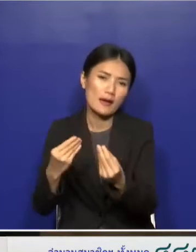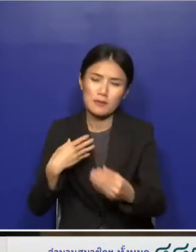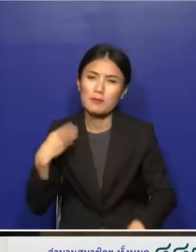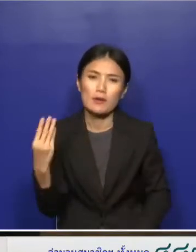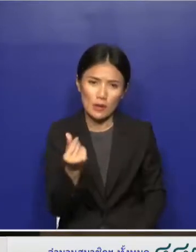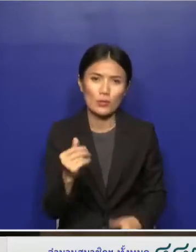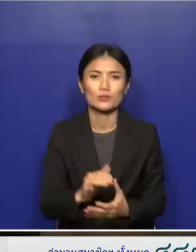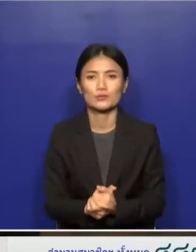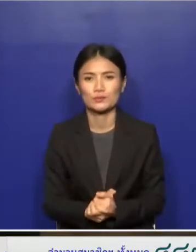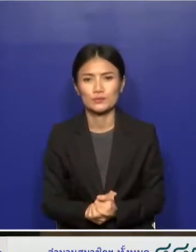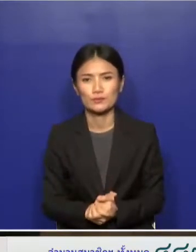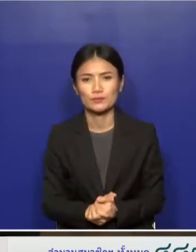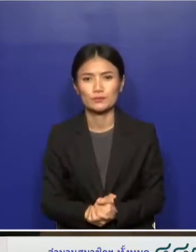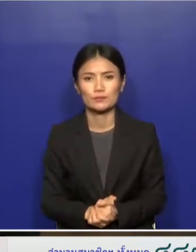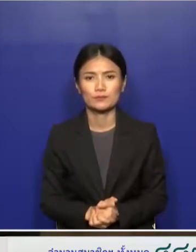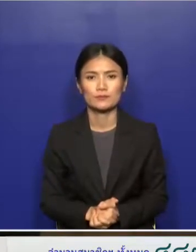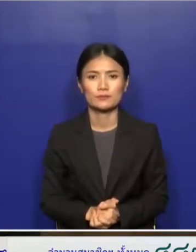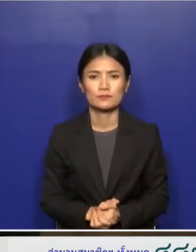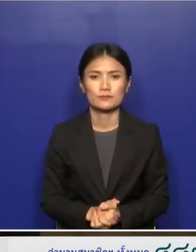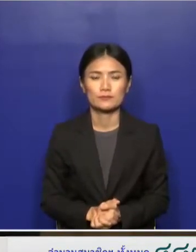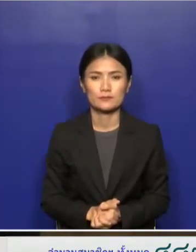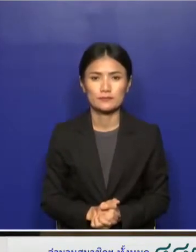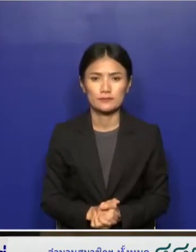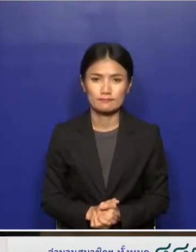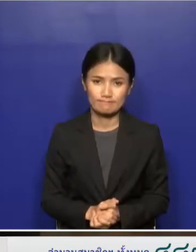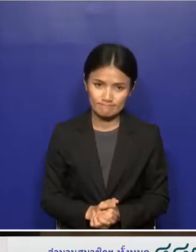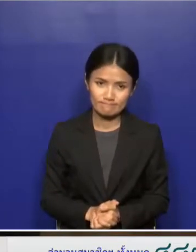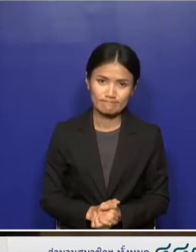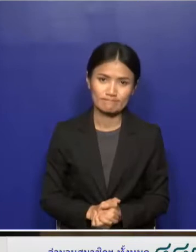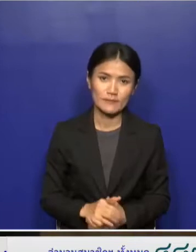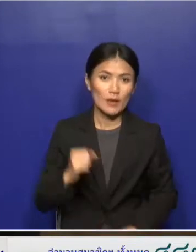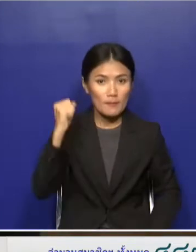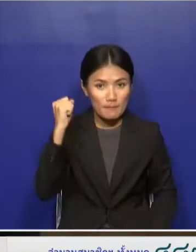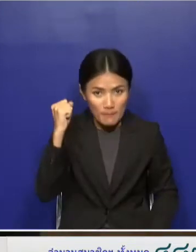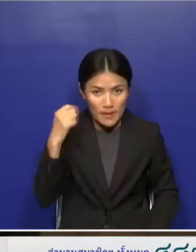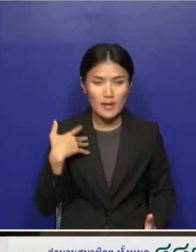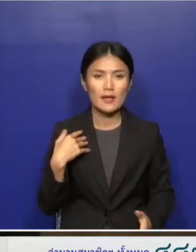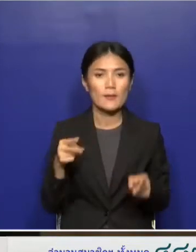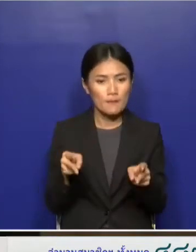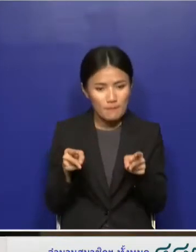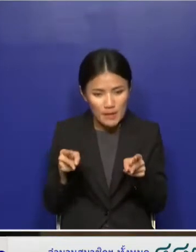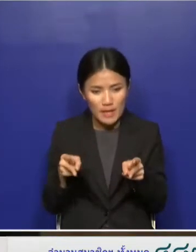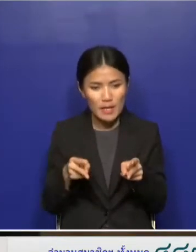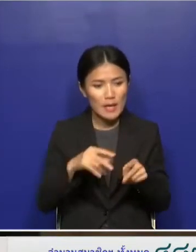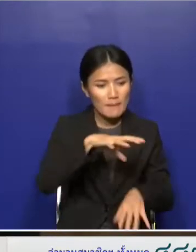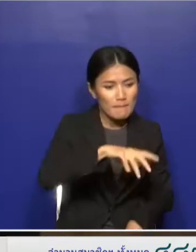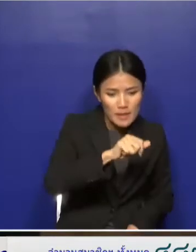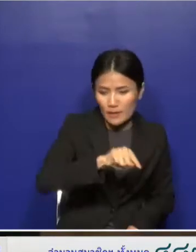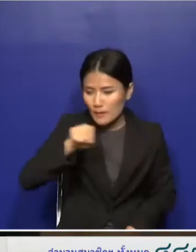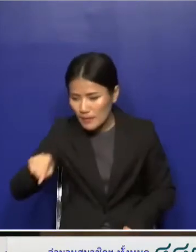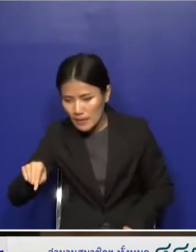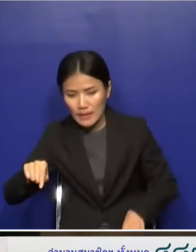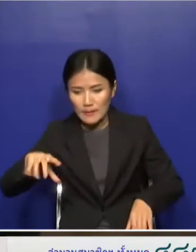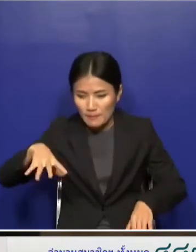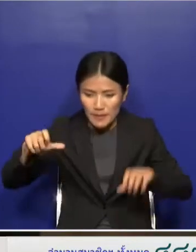ทั้งการขนส่งมวลชนที่อยู่ในแต่ละเมืองขนส่งมวลชนระหว่างเมืองมันก็ควรจะเพิ่ม